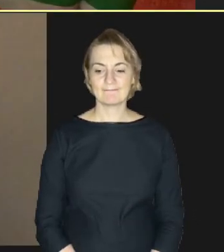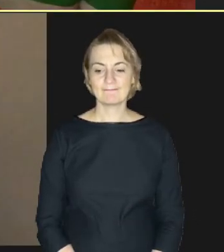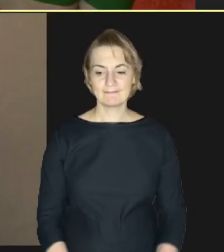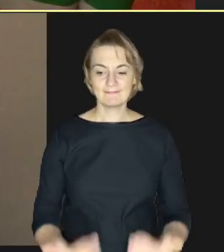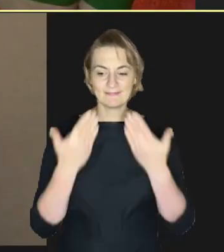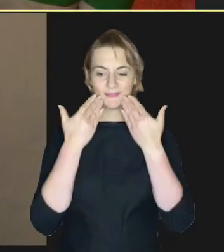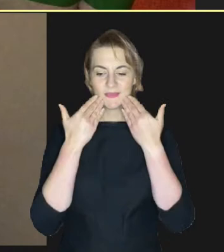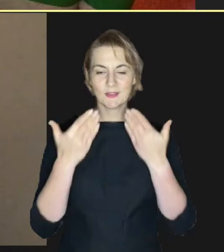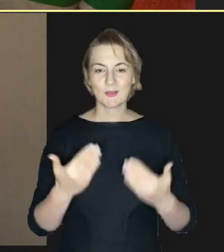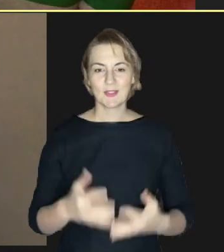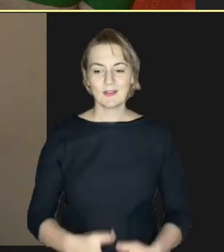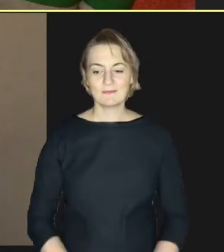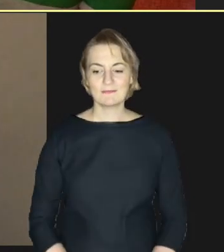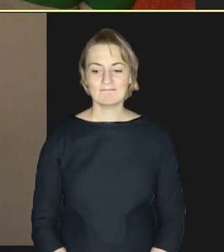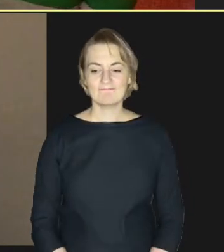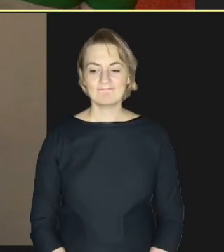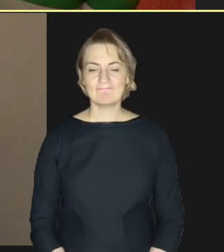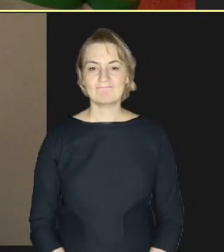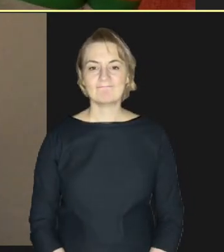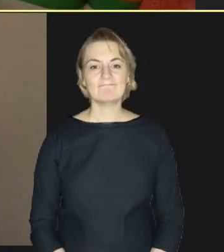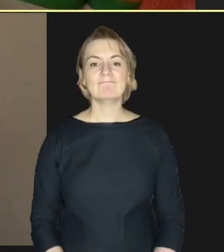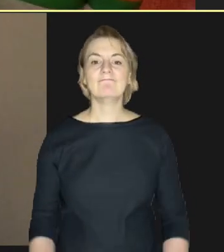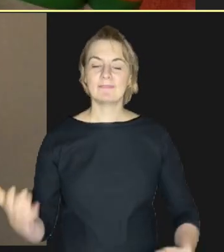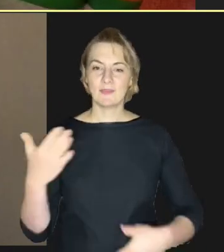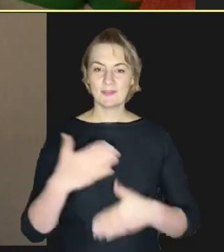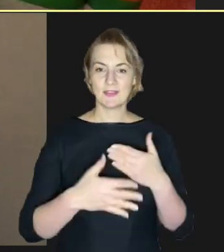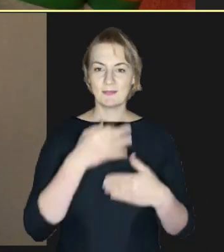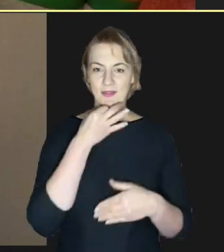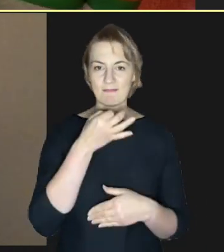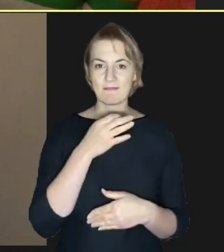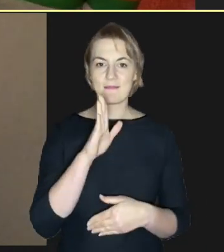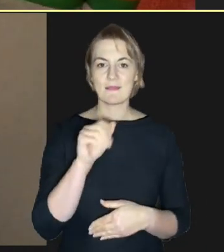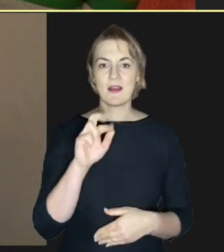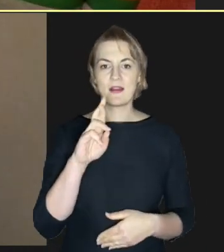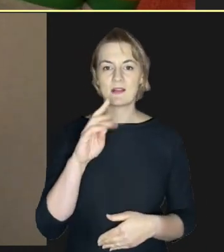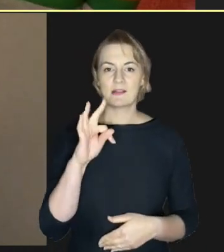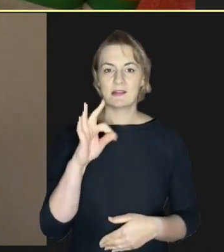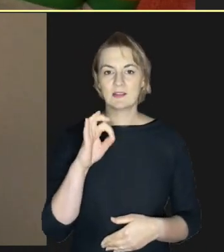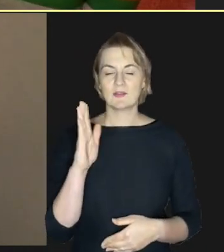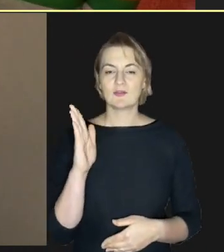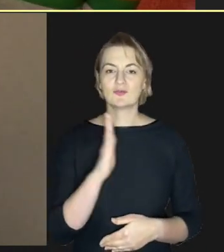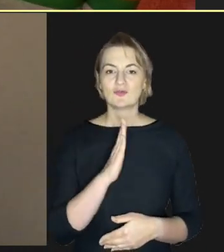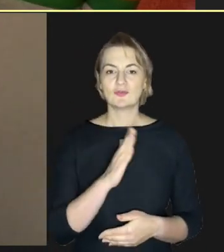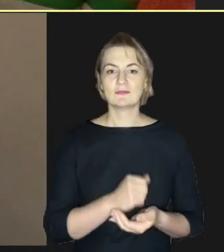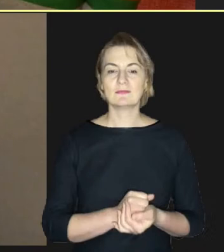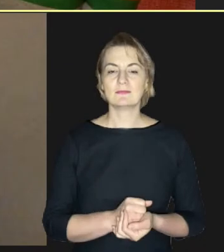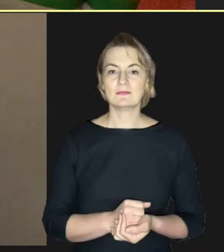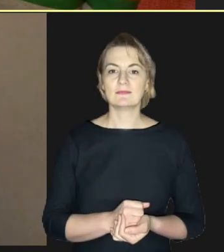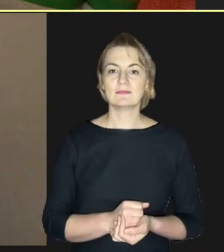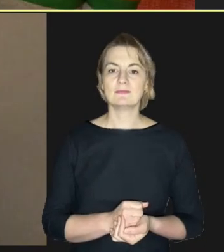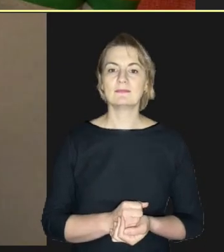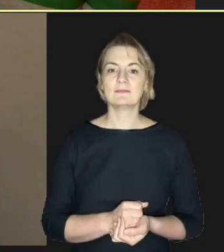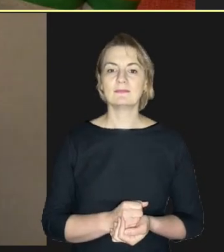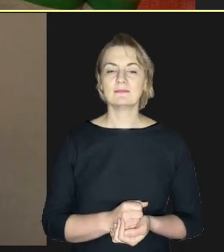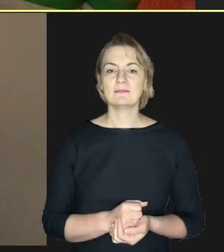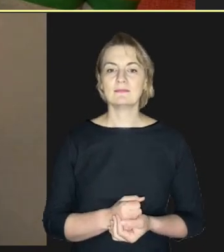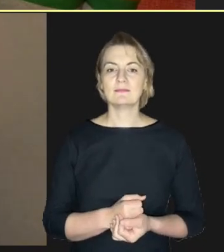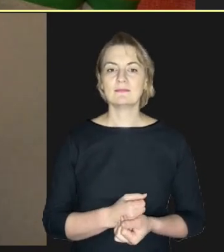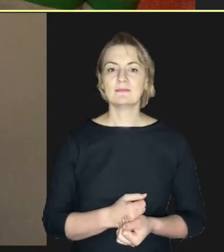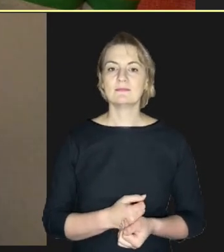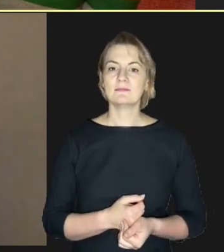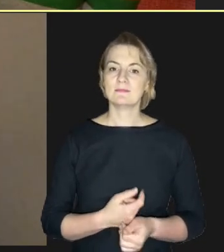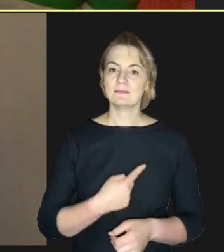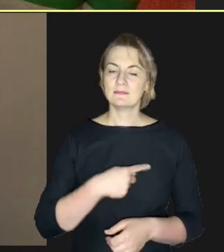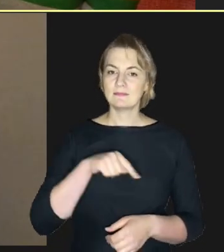Dziękuję. I ostatnie pytanie, pan Bartosz Bajer. Jak praktycznie możemy stosować przekraczanie